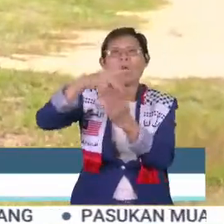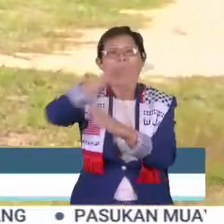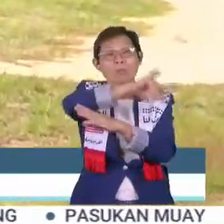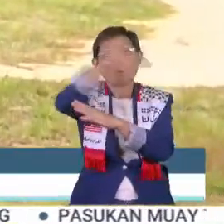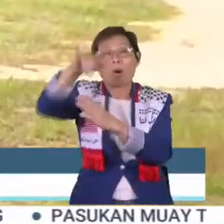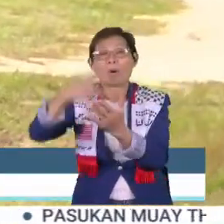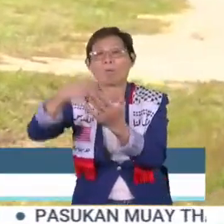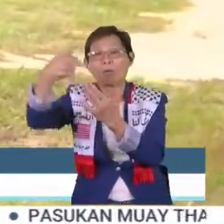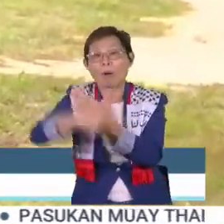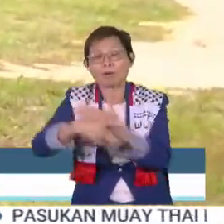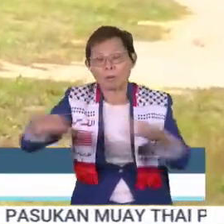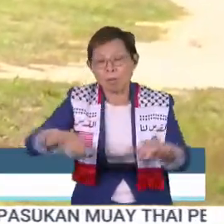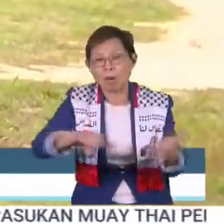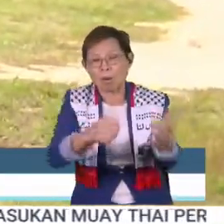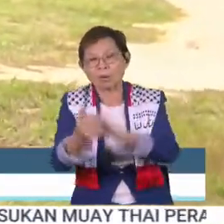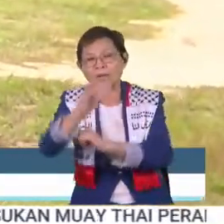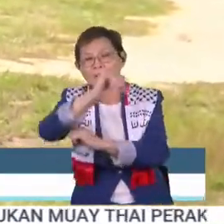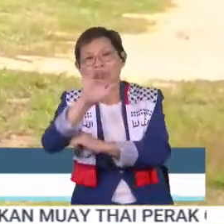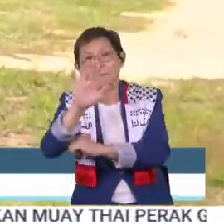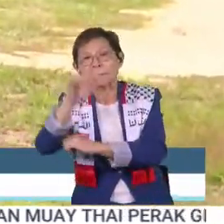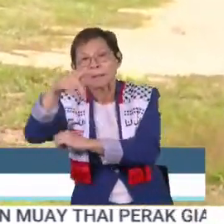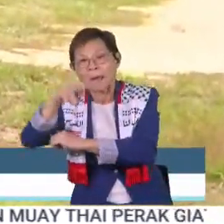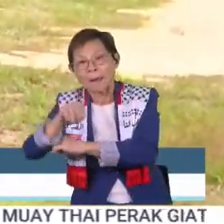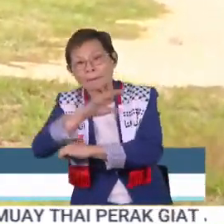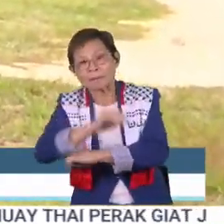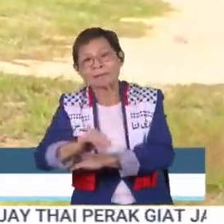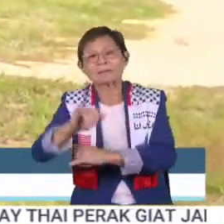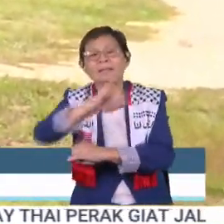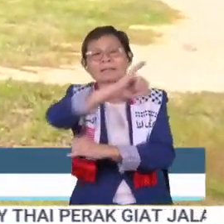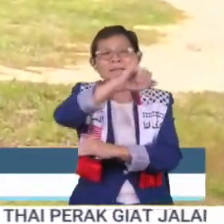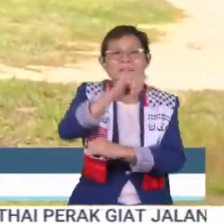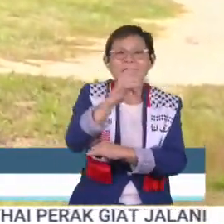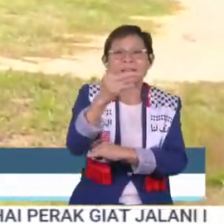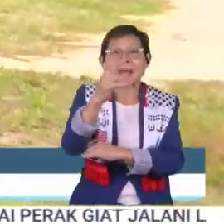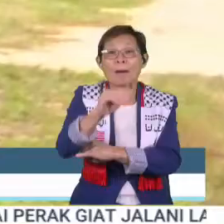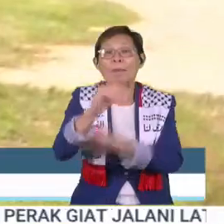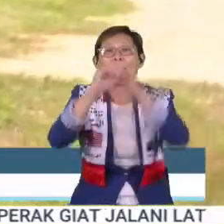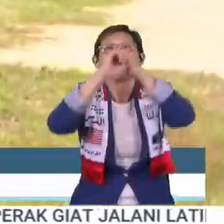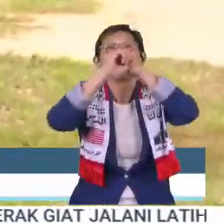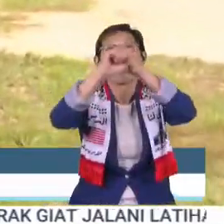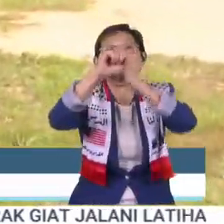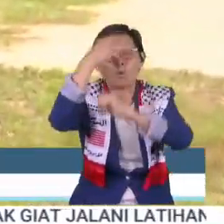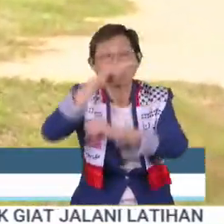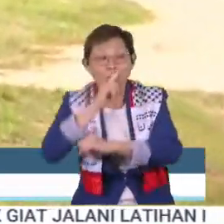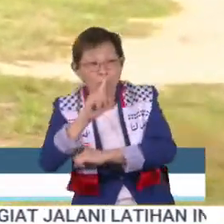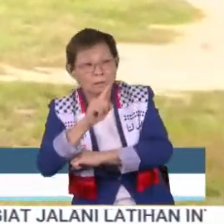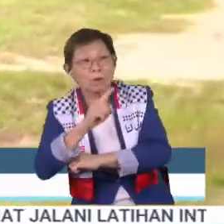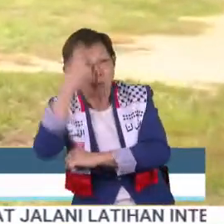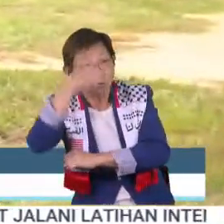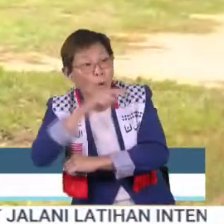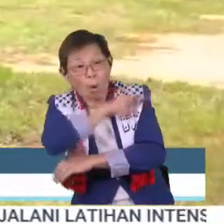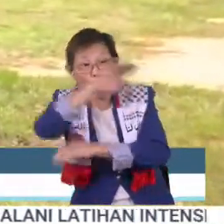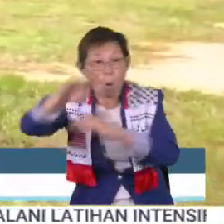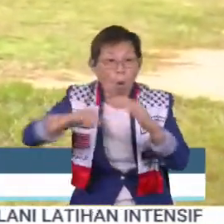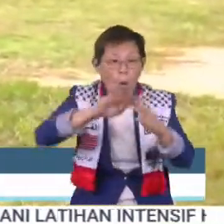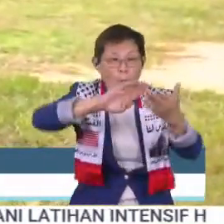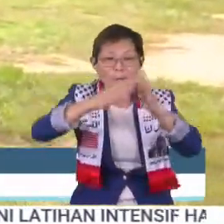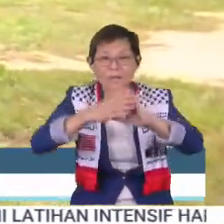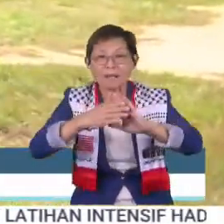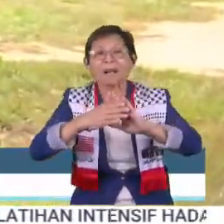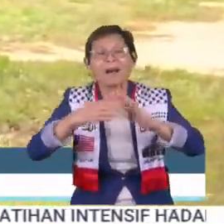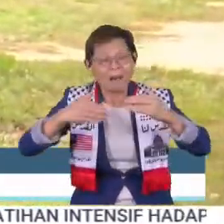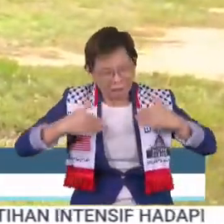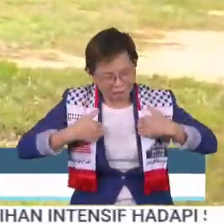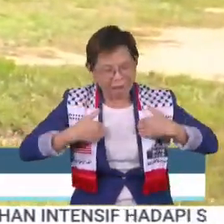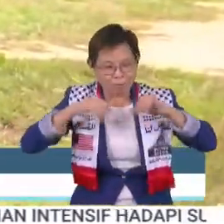yang dibangunkan oleh Jabatan Bomba dan Penyelamat juga Jabatan Kebajikan Orang Asli demi memastikan tiada masyarakat yang tercicir